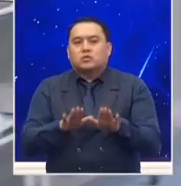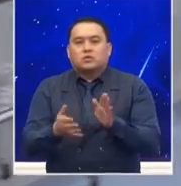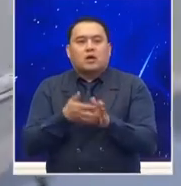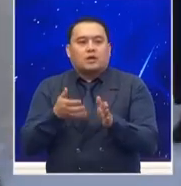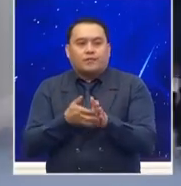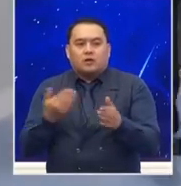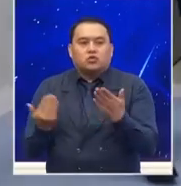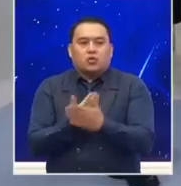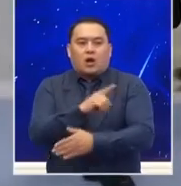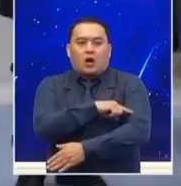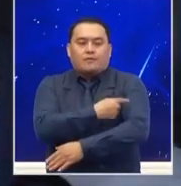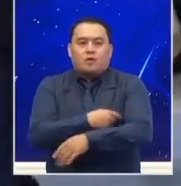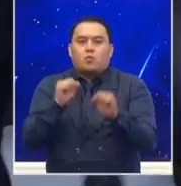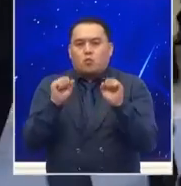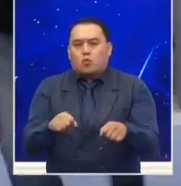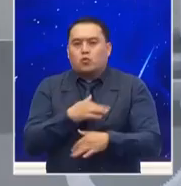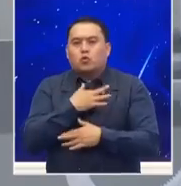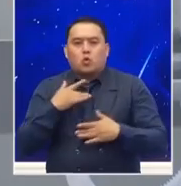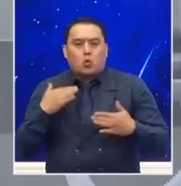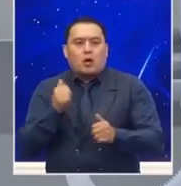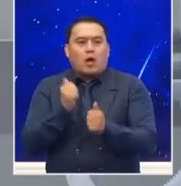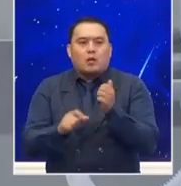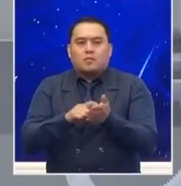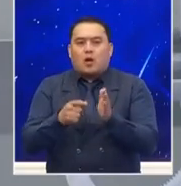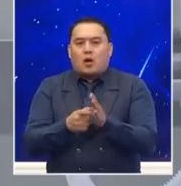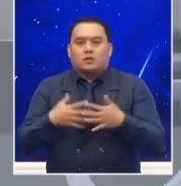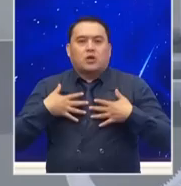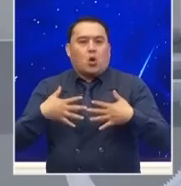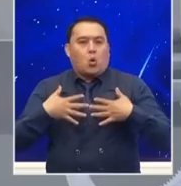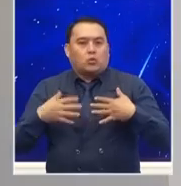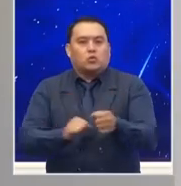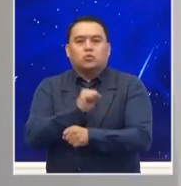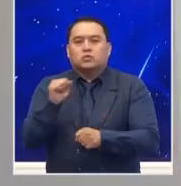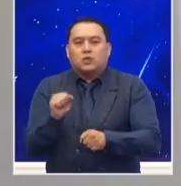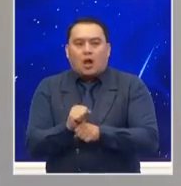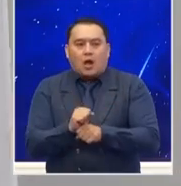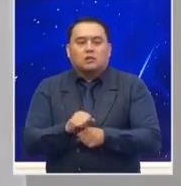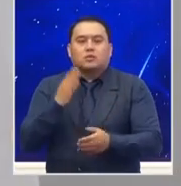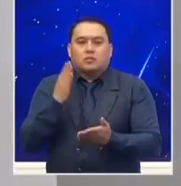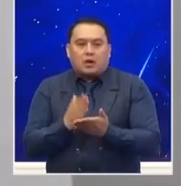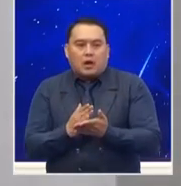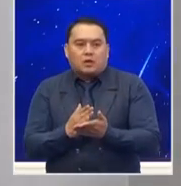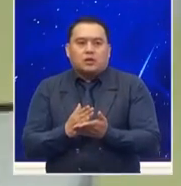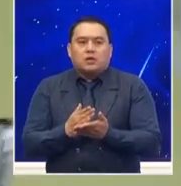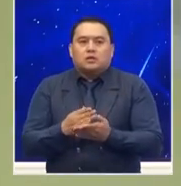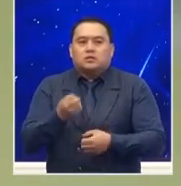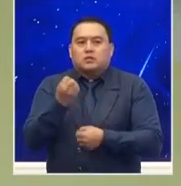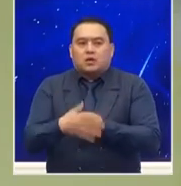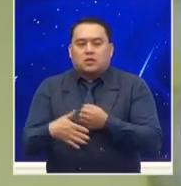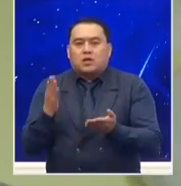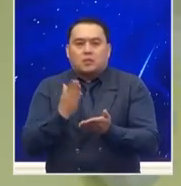Жаңа ғимараттың жаңа мүмкіндіктері көп. Әр палатаға оттегі желісі тартылған, оттегі стансасы, ПЦР сынама